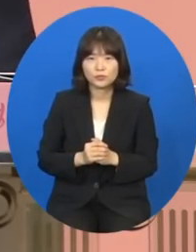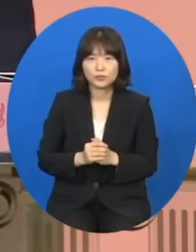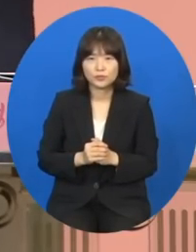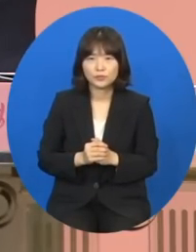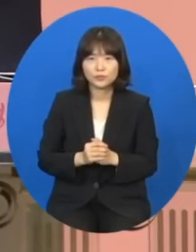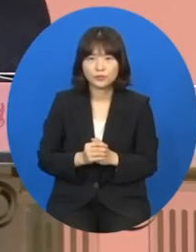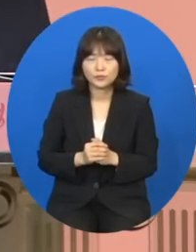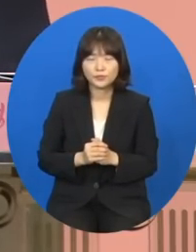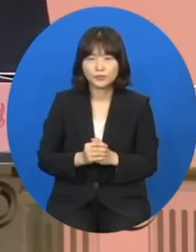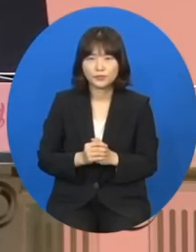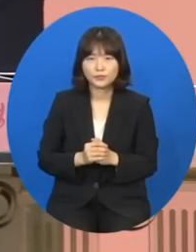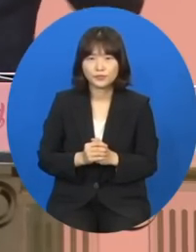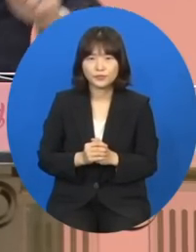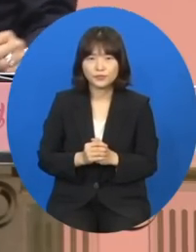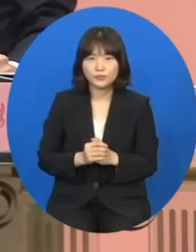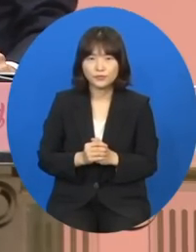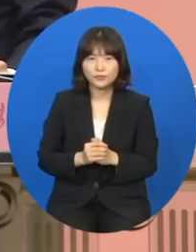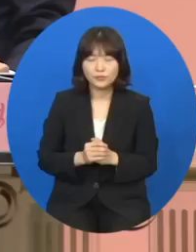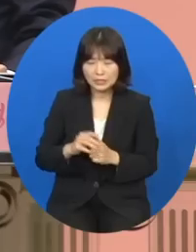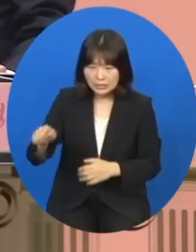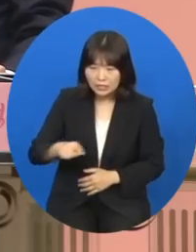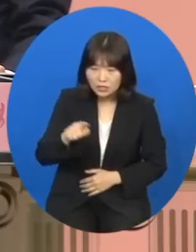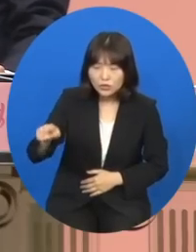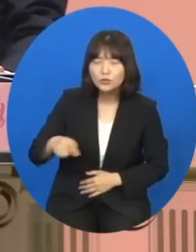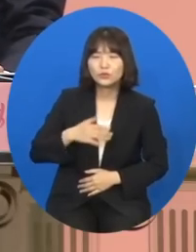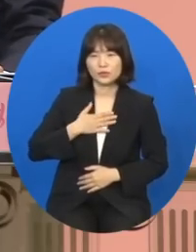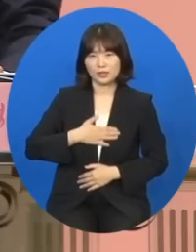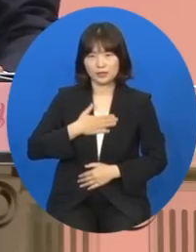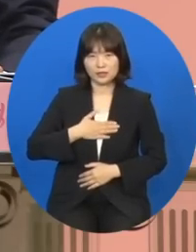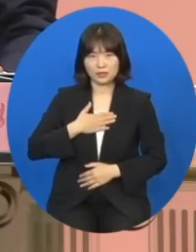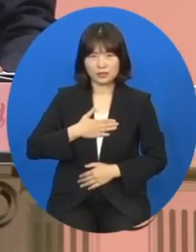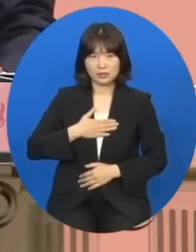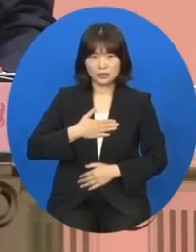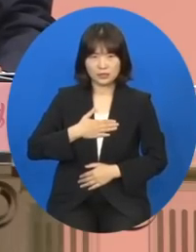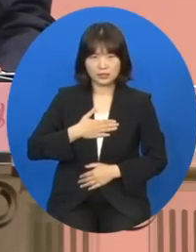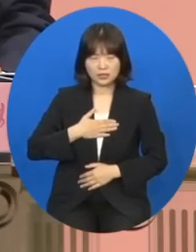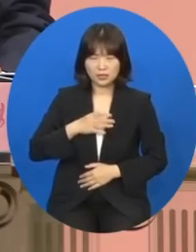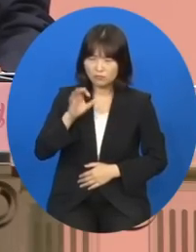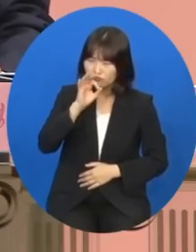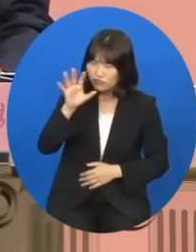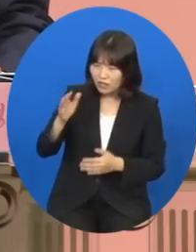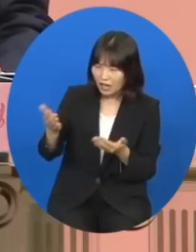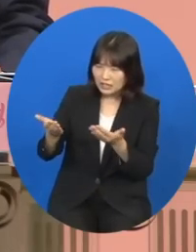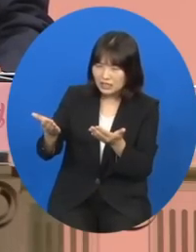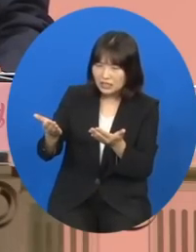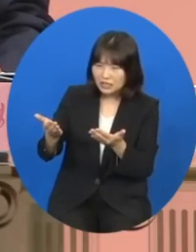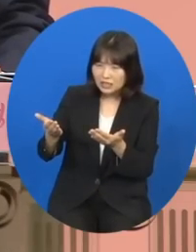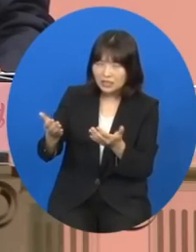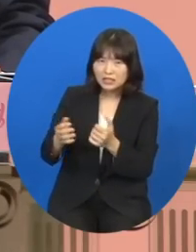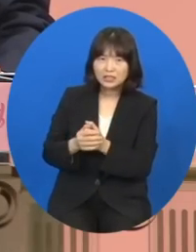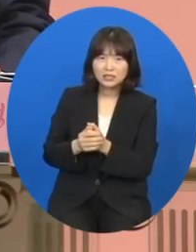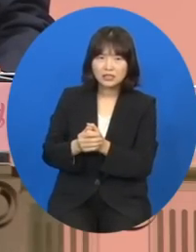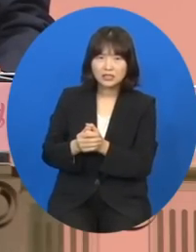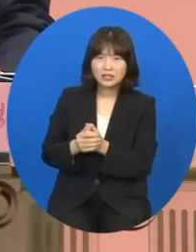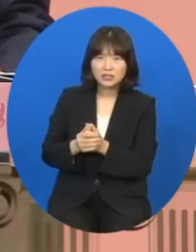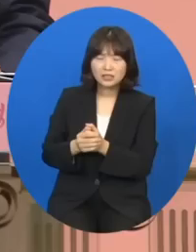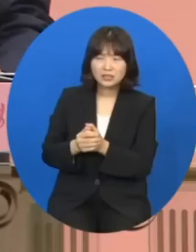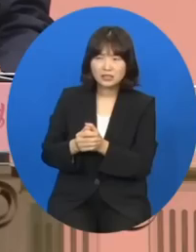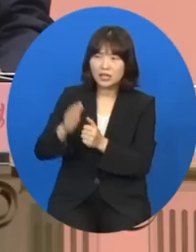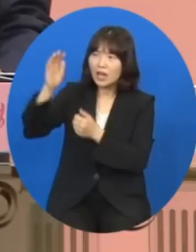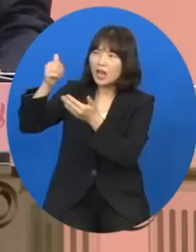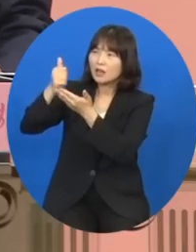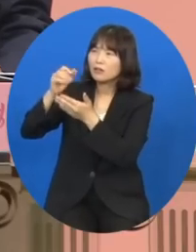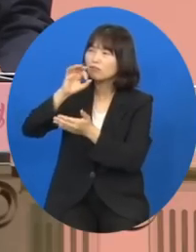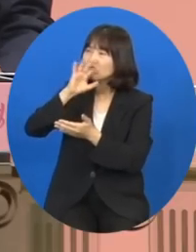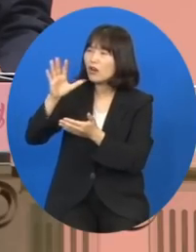나 핑 sm 더 쓰고 그들도 알았습니다 이 불가능해 보이는 일이 불가능한 일이 없으신 하나님을